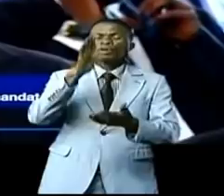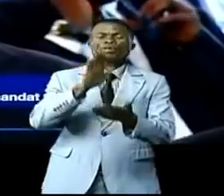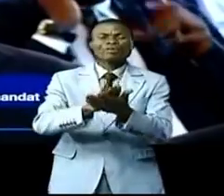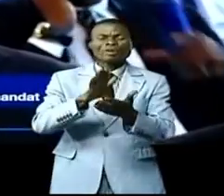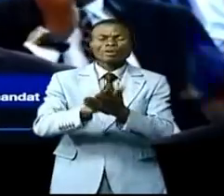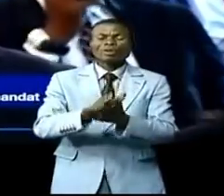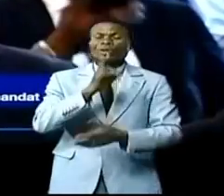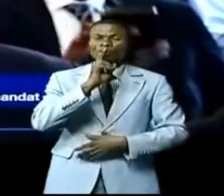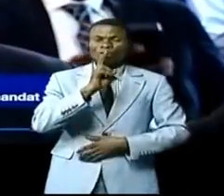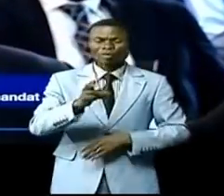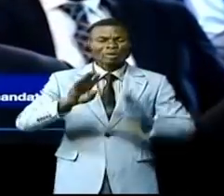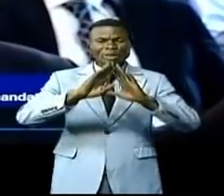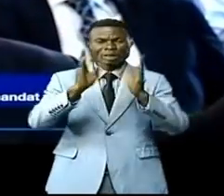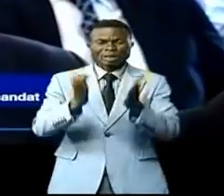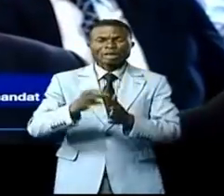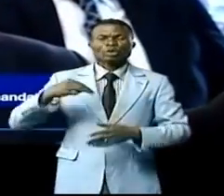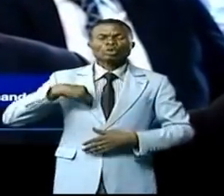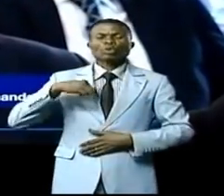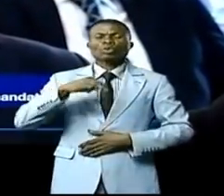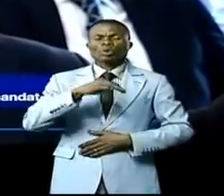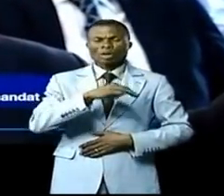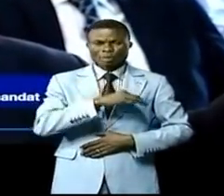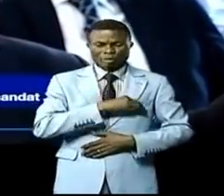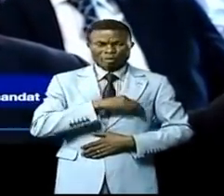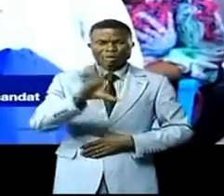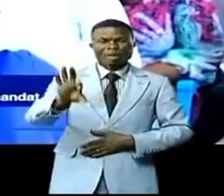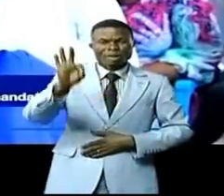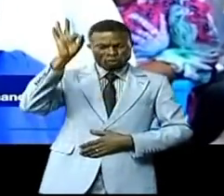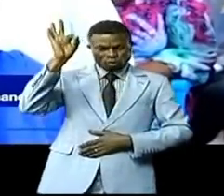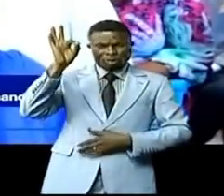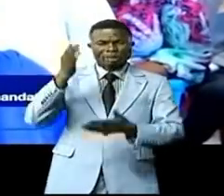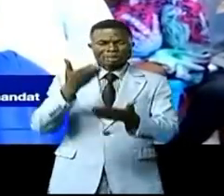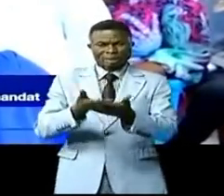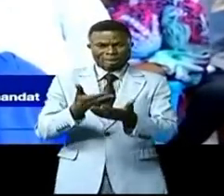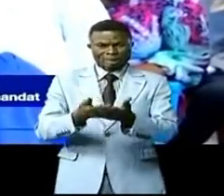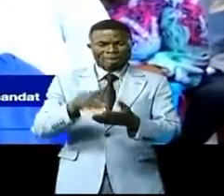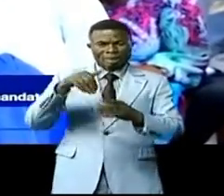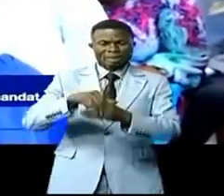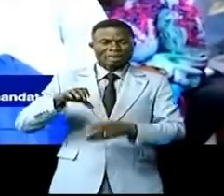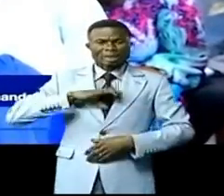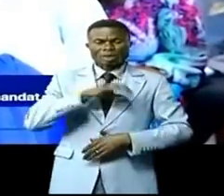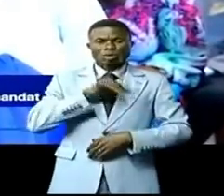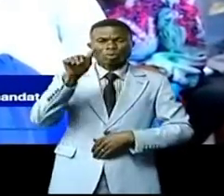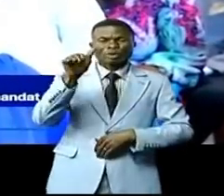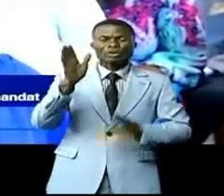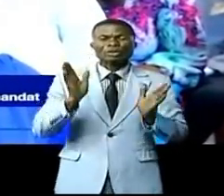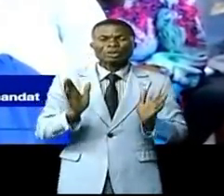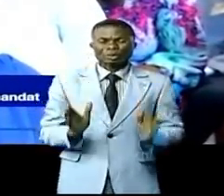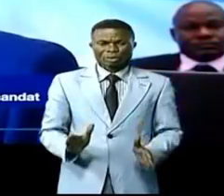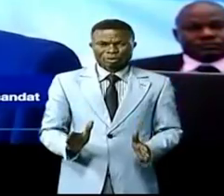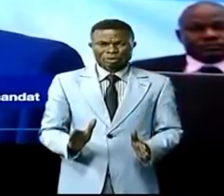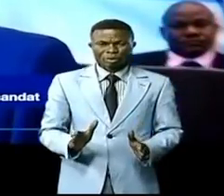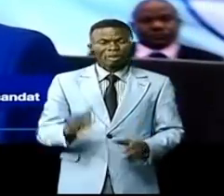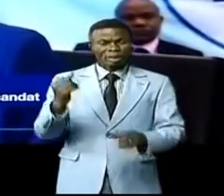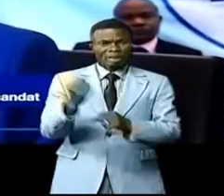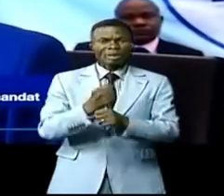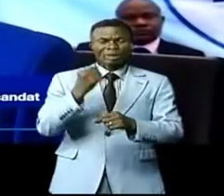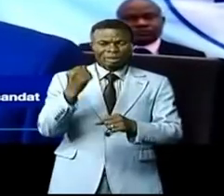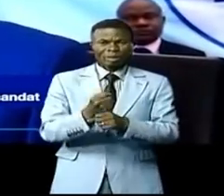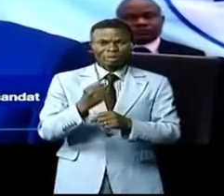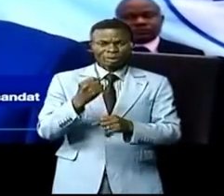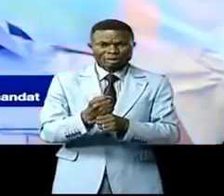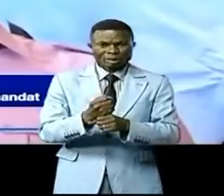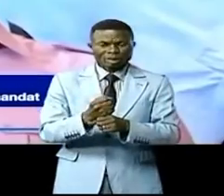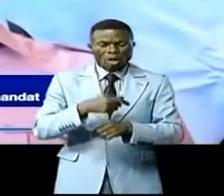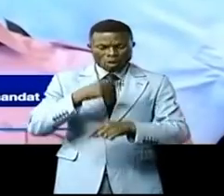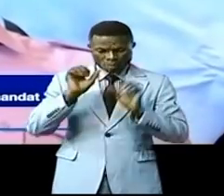félicitations à tous les membres qui ont été désignés dans les comités directeurs. Et le travail peut